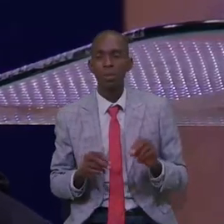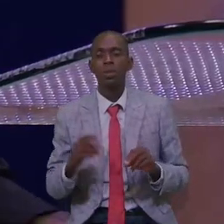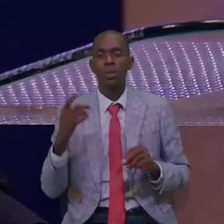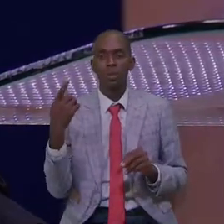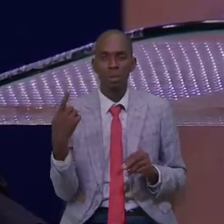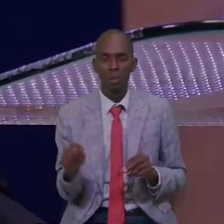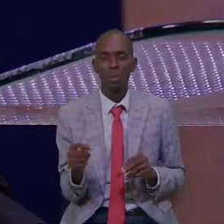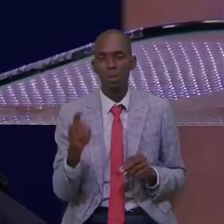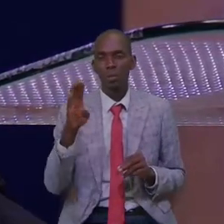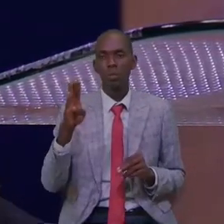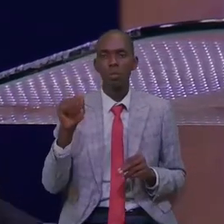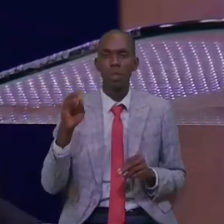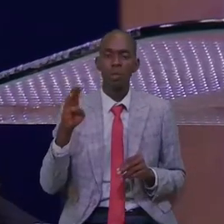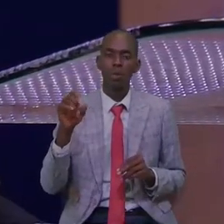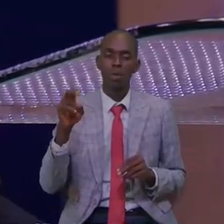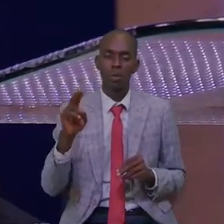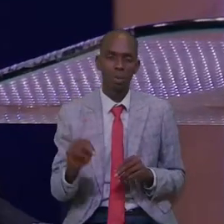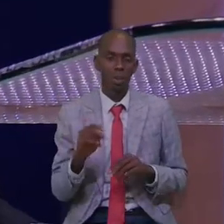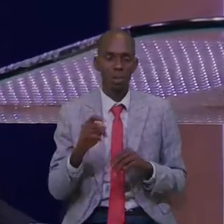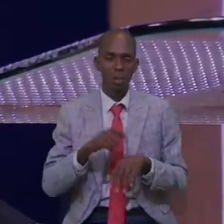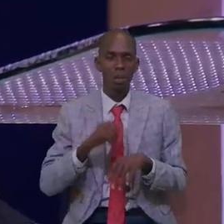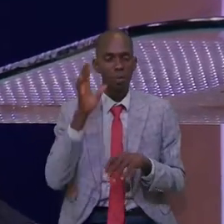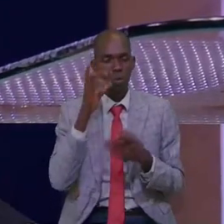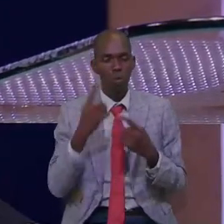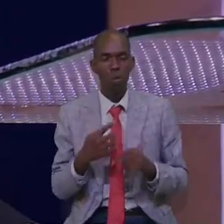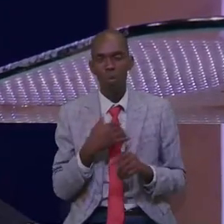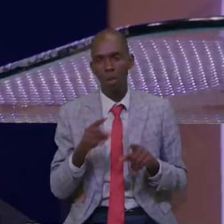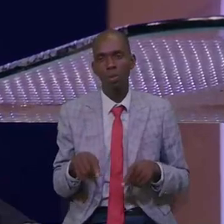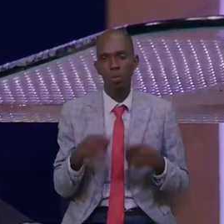cela doit arriver en ce temps-là.